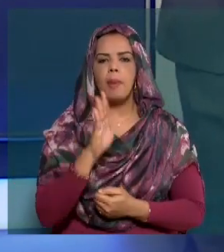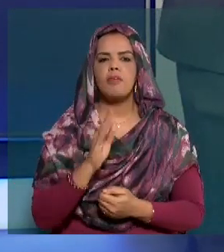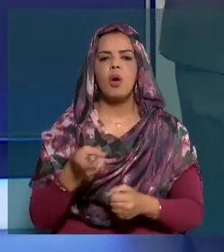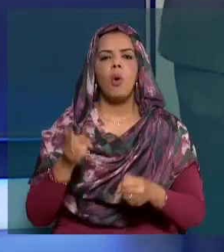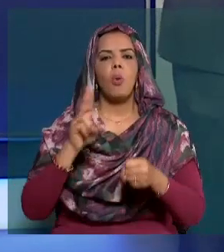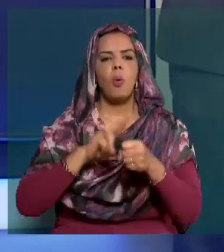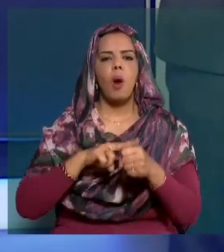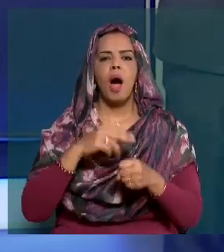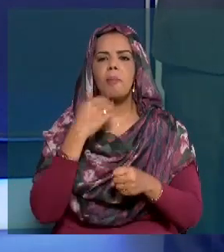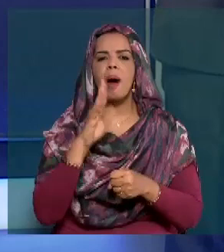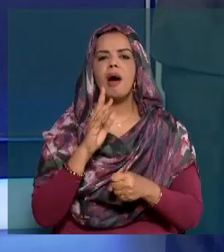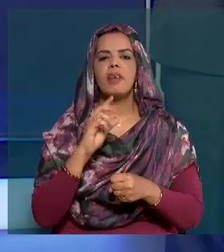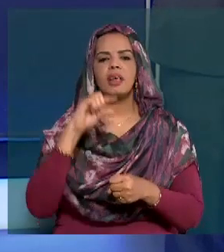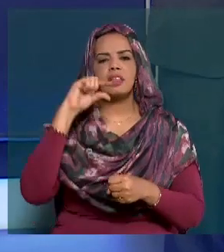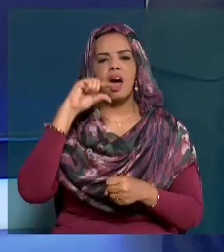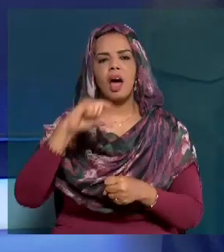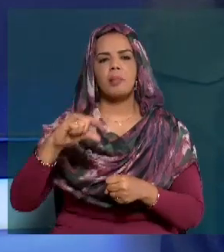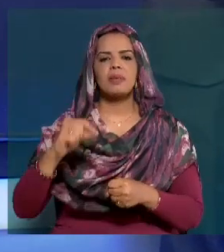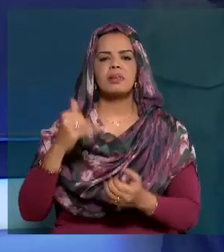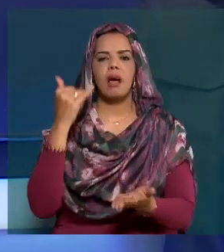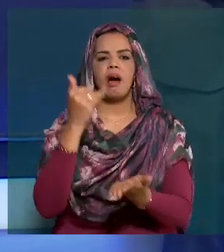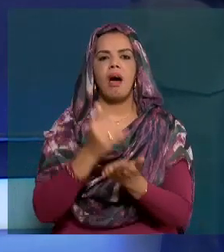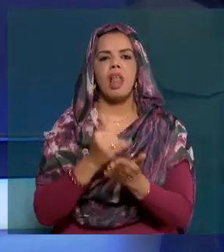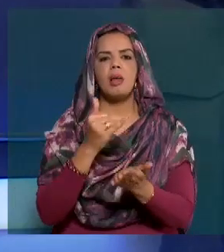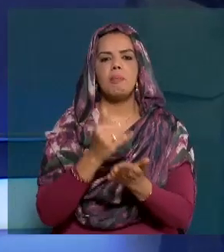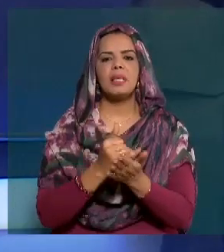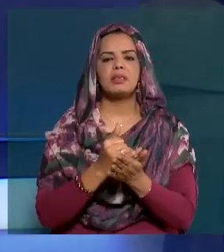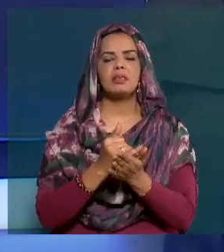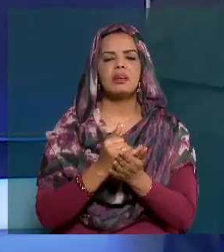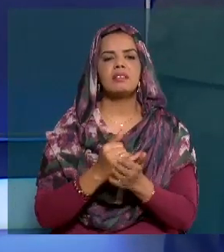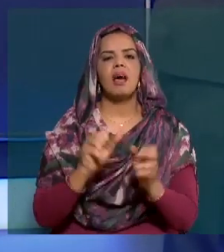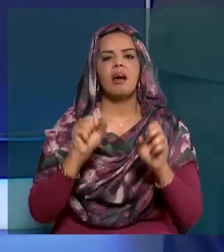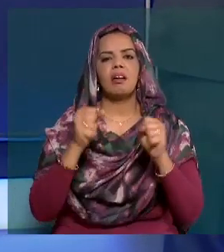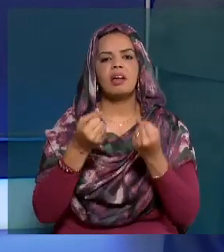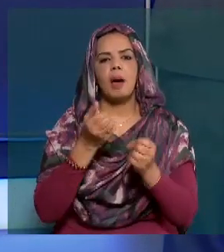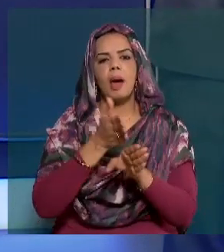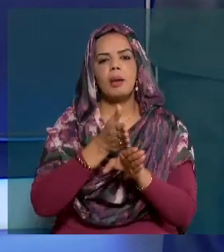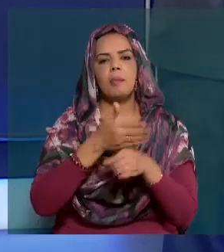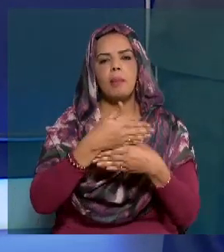أبسط المقومات، لدرجة أن المدرسة قد يغيب حتى مبناها،